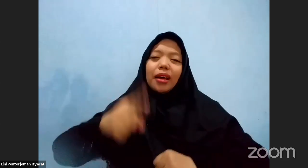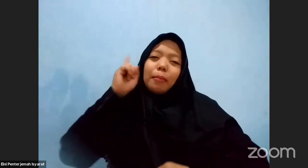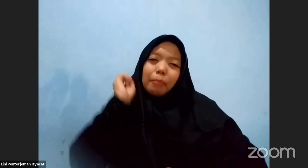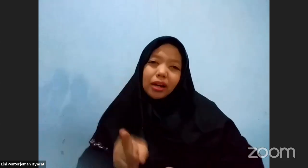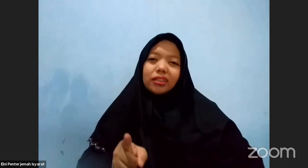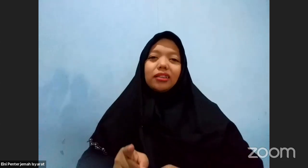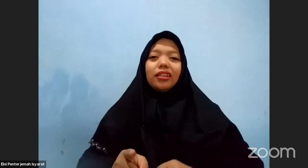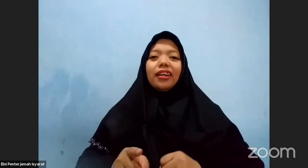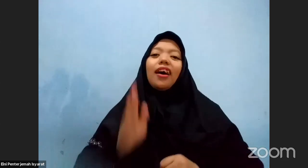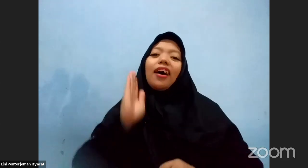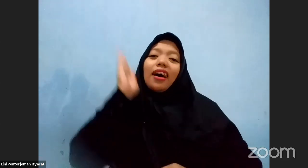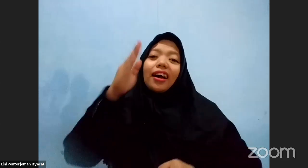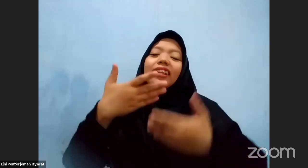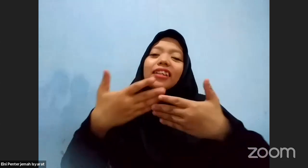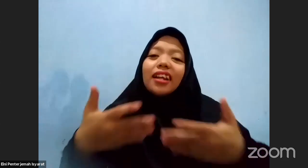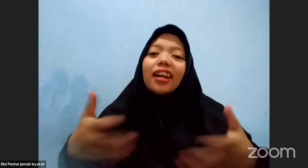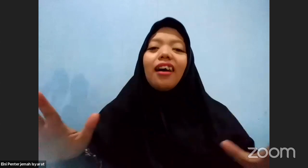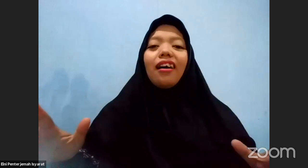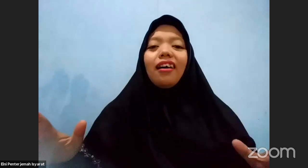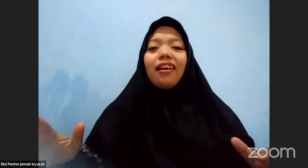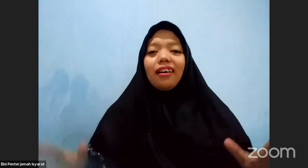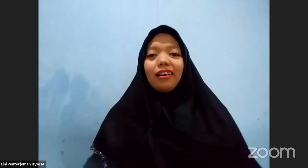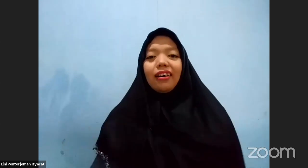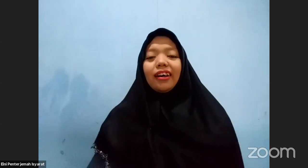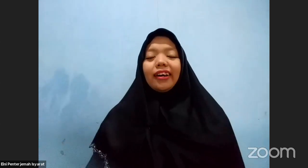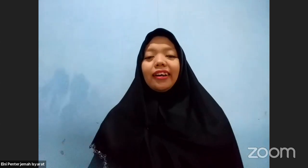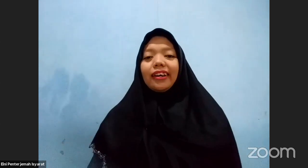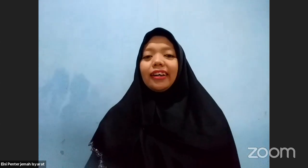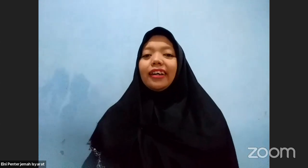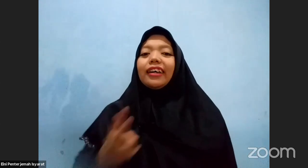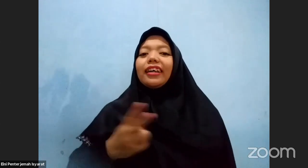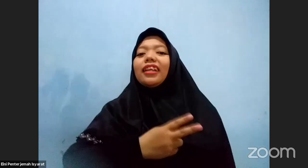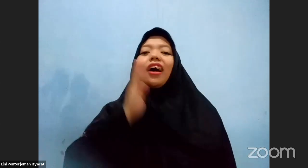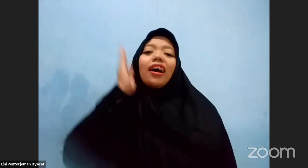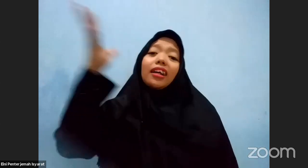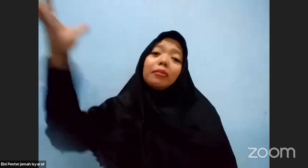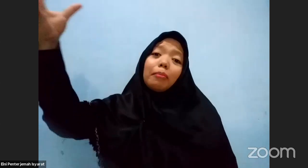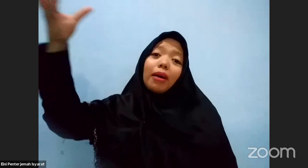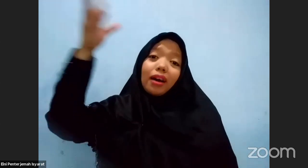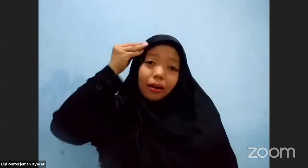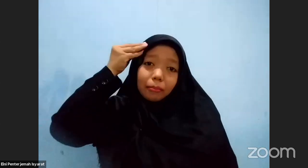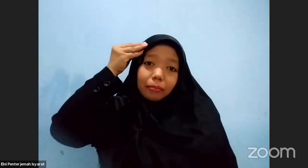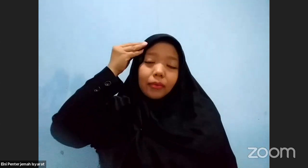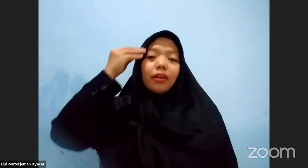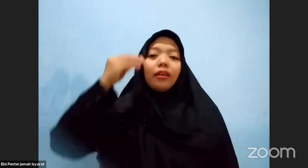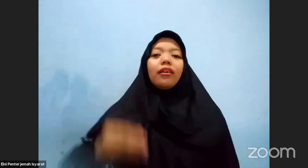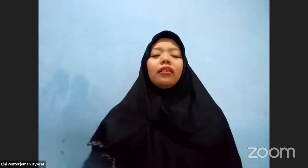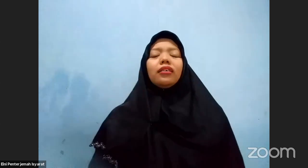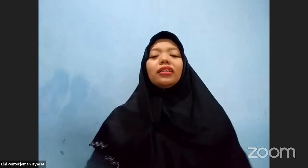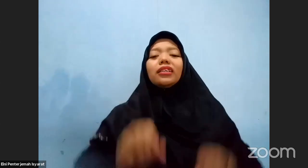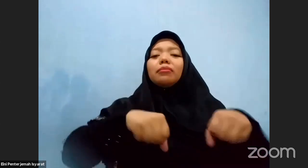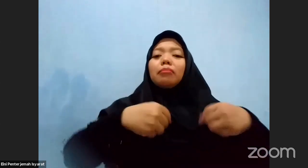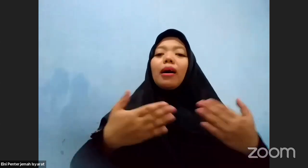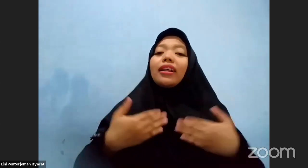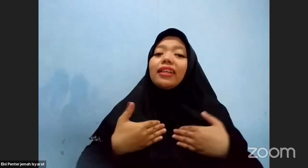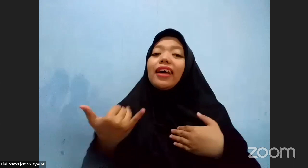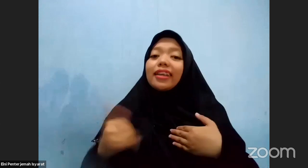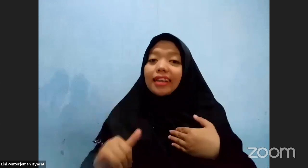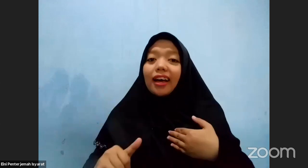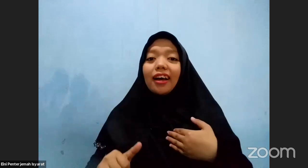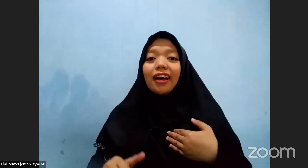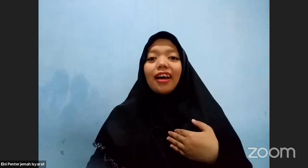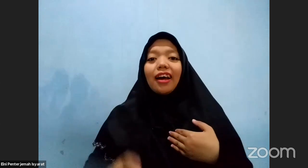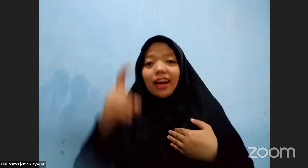akhirnya kita lebih paham ini bahwa ada ada kegiatan yang bisa kita lakukan jarak jauh tanpa harus mengumpulkan orang untuk